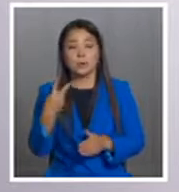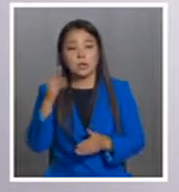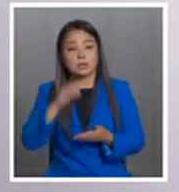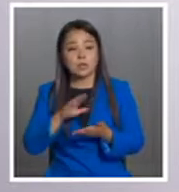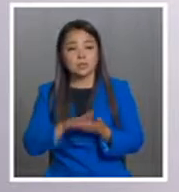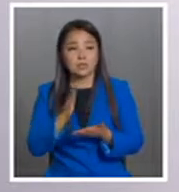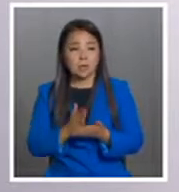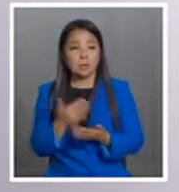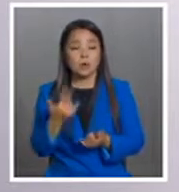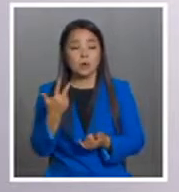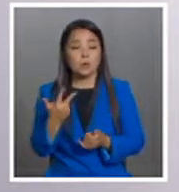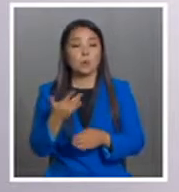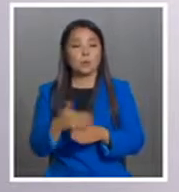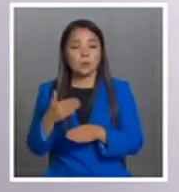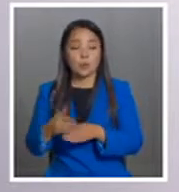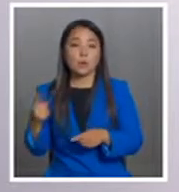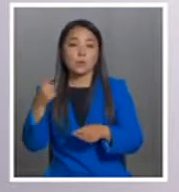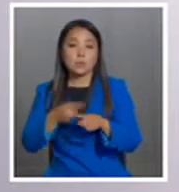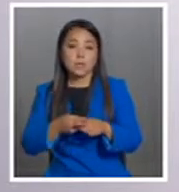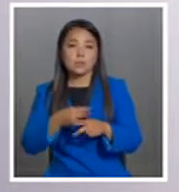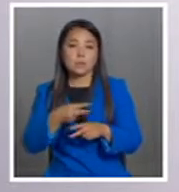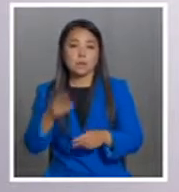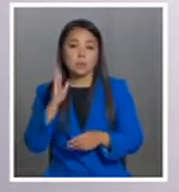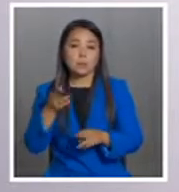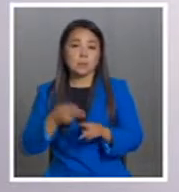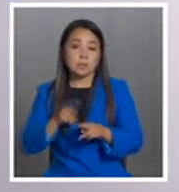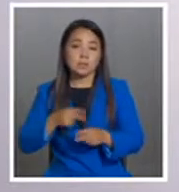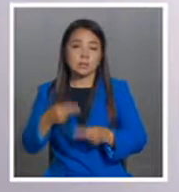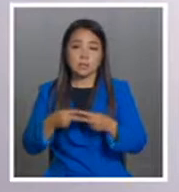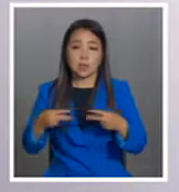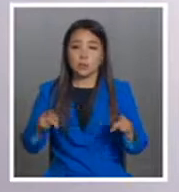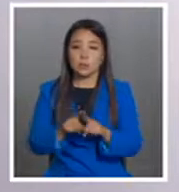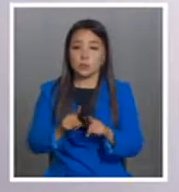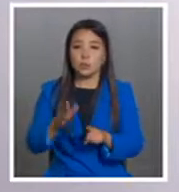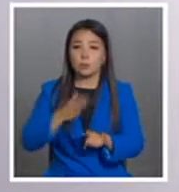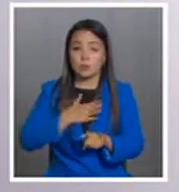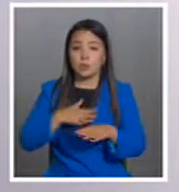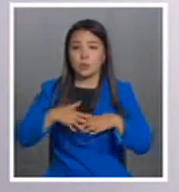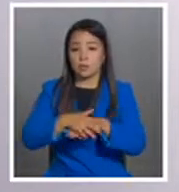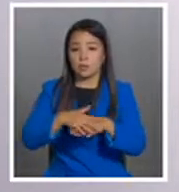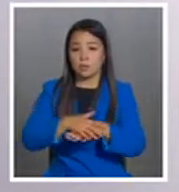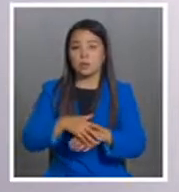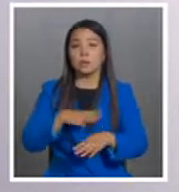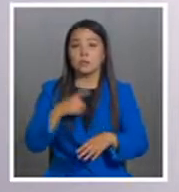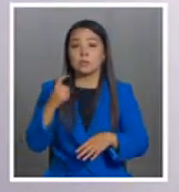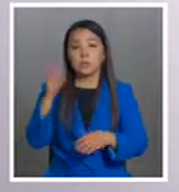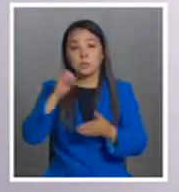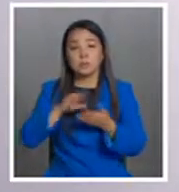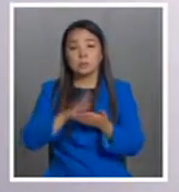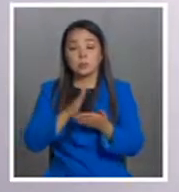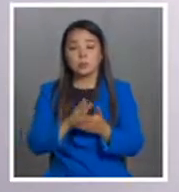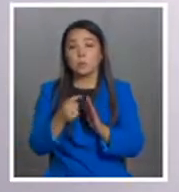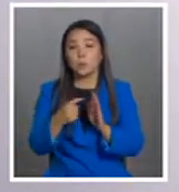3 бөліктің қосындысына тең болу керек. Енді бұл теңдеуді шығару үшін біз сол жағындағы x-тің коэффициенттері, яғни